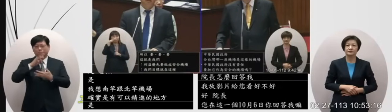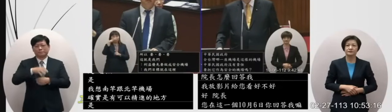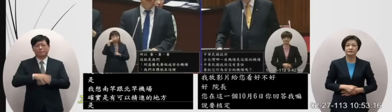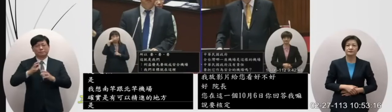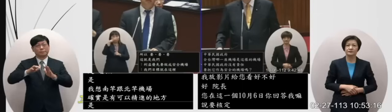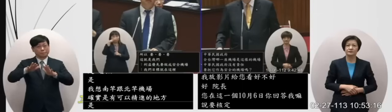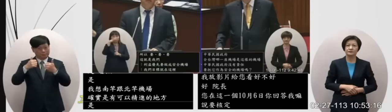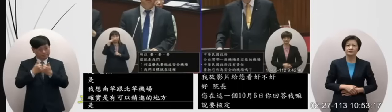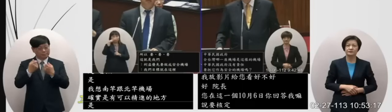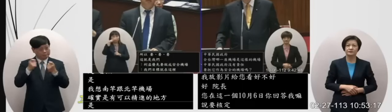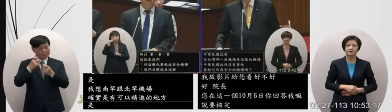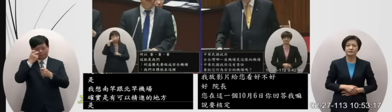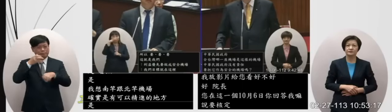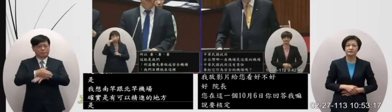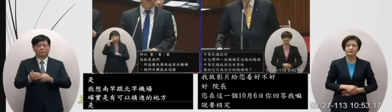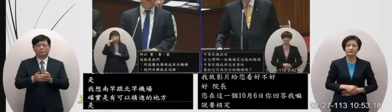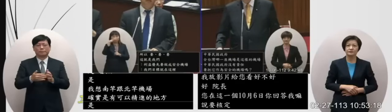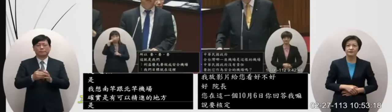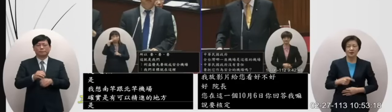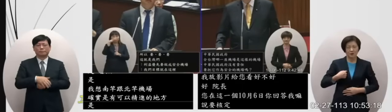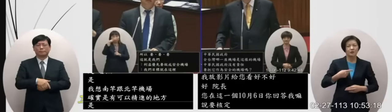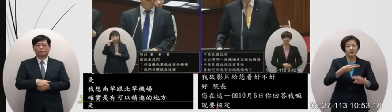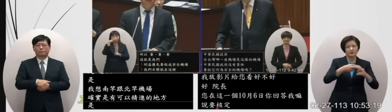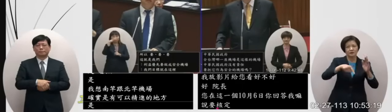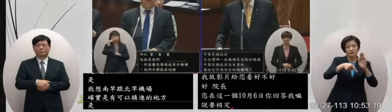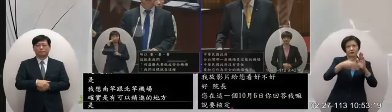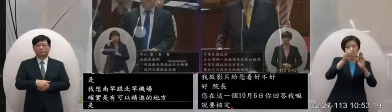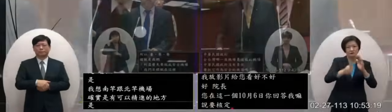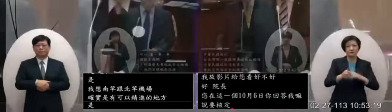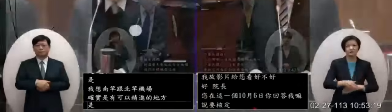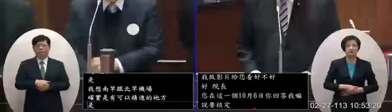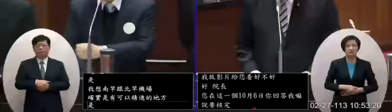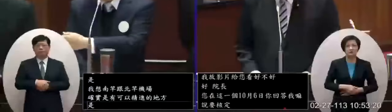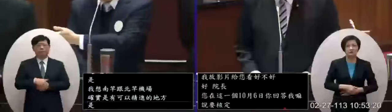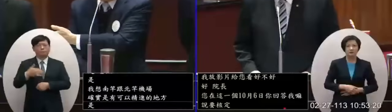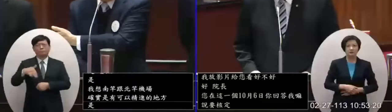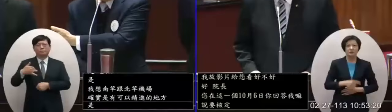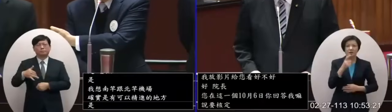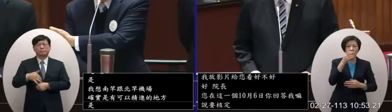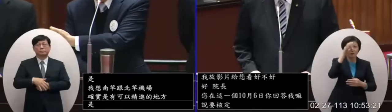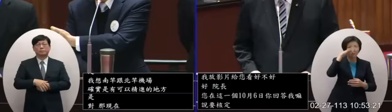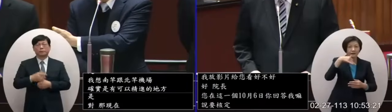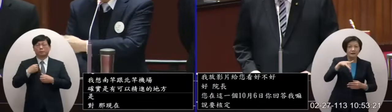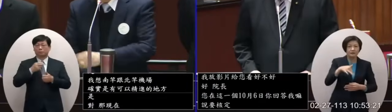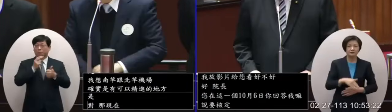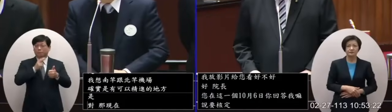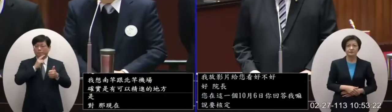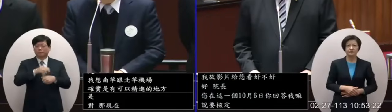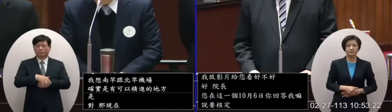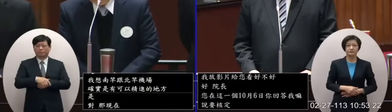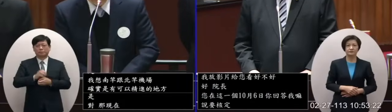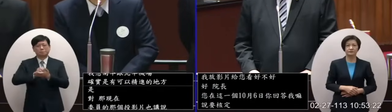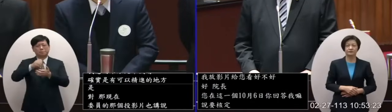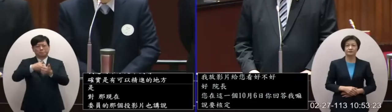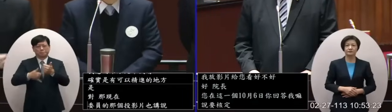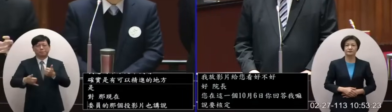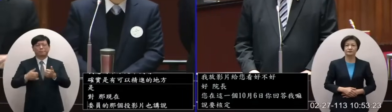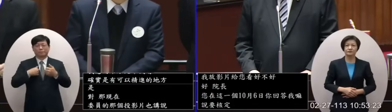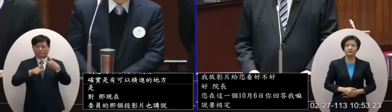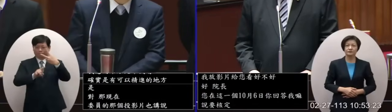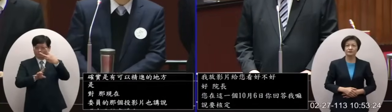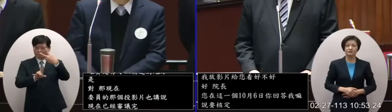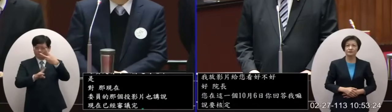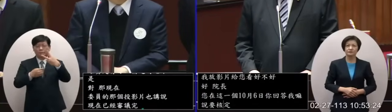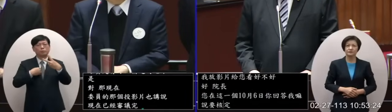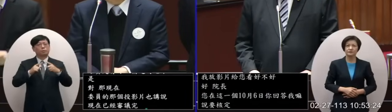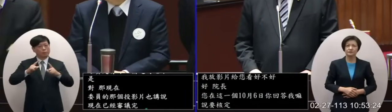国发会呢，这已经审议完。我请 现在我相信院长，你还没看过，还没看， 还没有，因为我请那个 包委员，因为